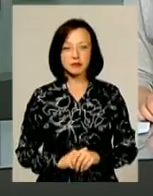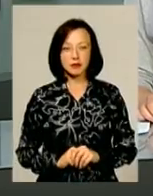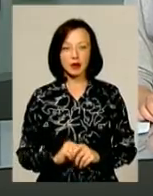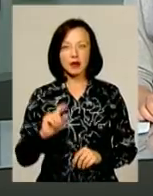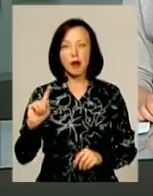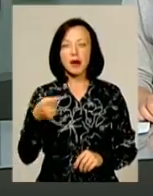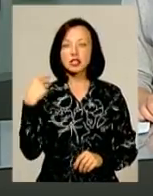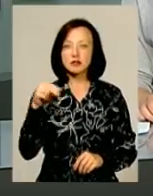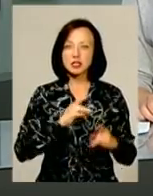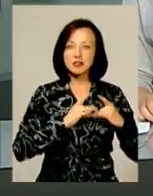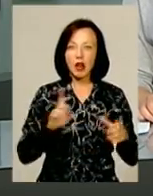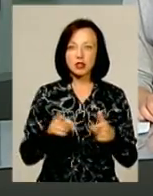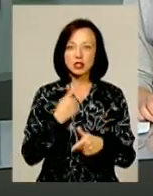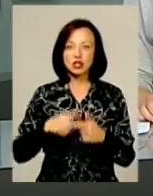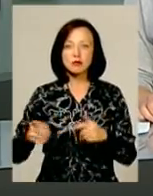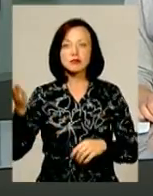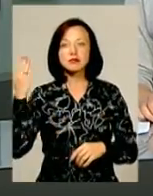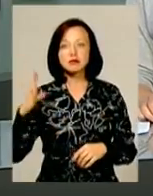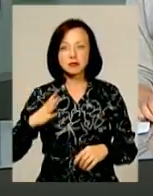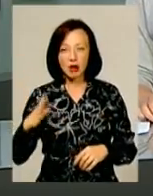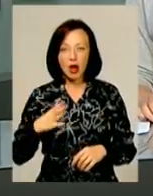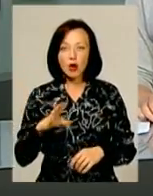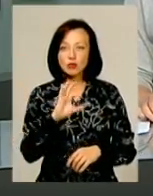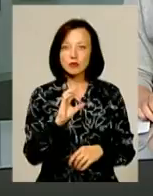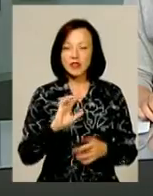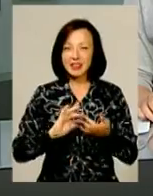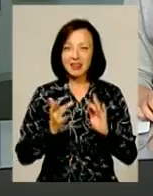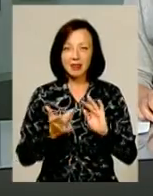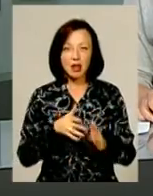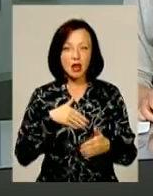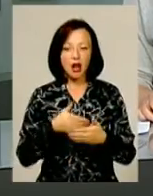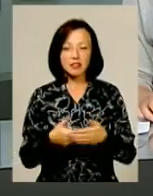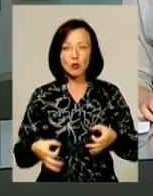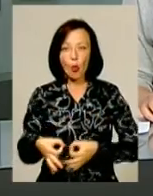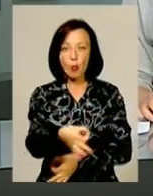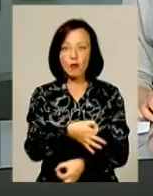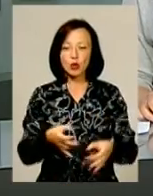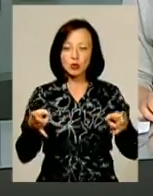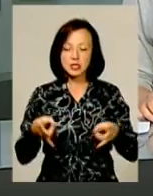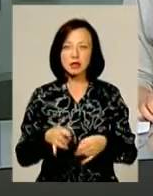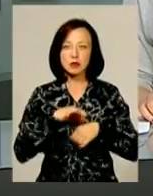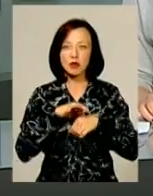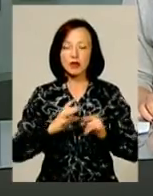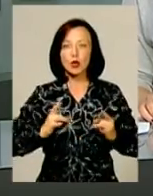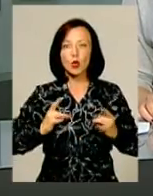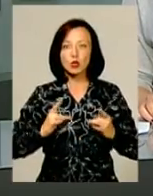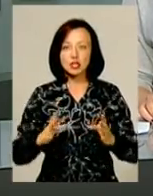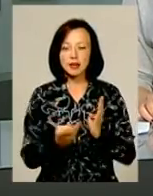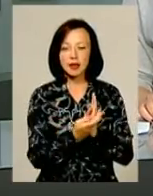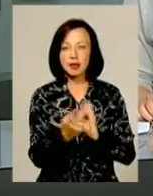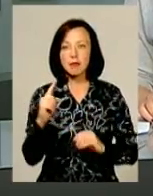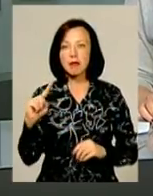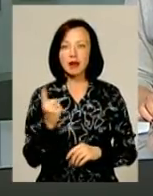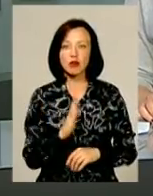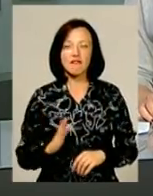Перший дзвоник – свято чи пережиток минулого. У соцмережах активно обговорюють доцільність проведення урочистих лінійок